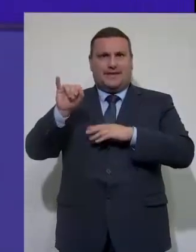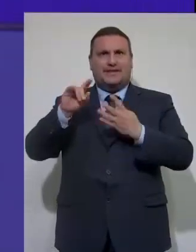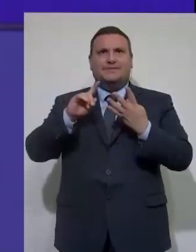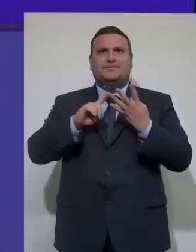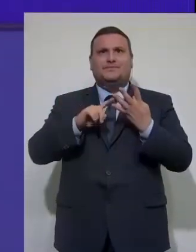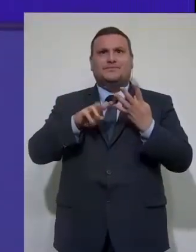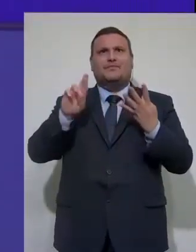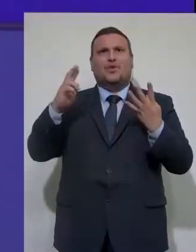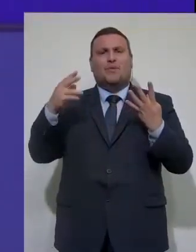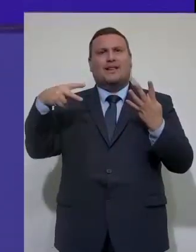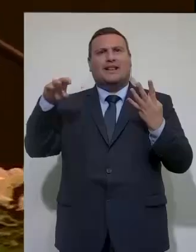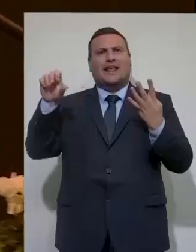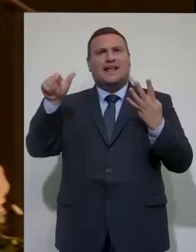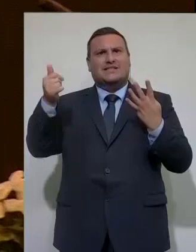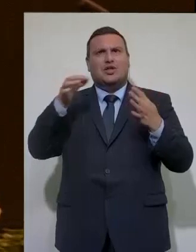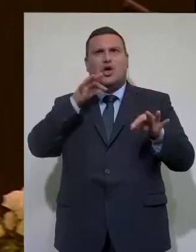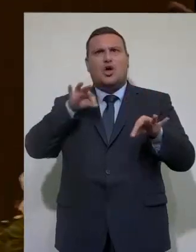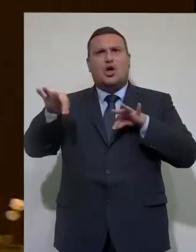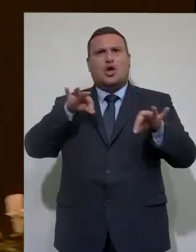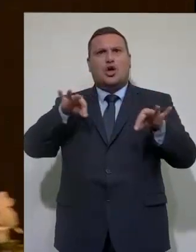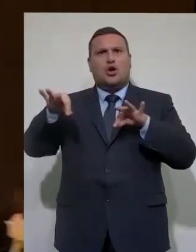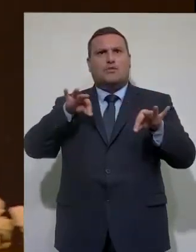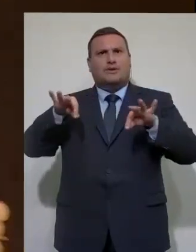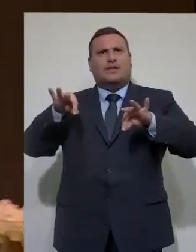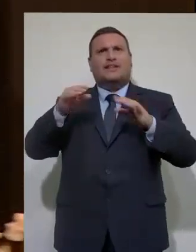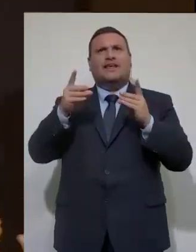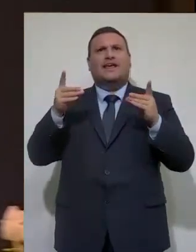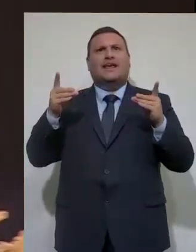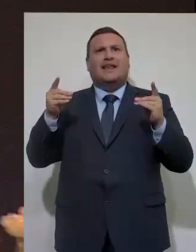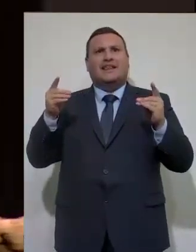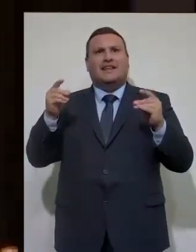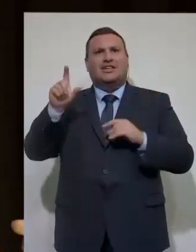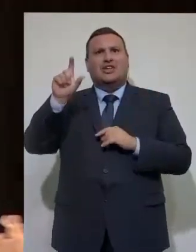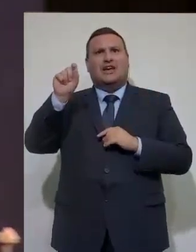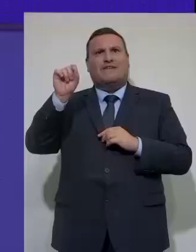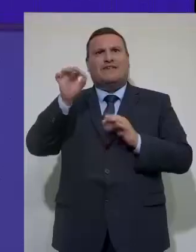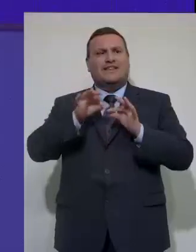Roberta Nesto, coordinatrice di G20 Spiagge.